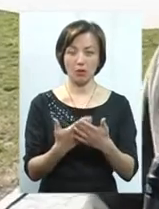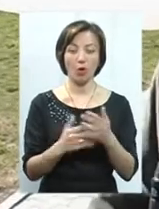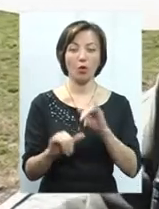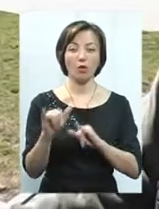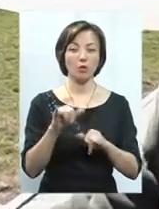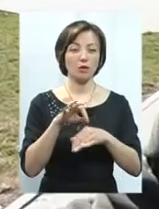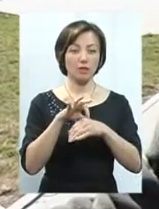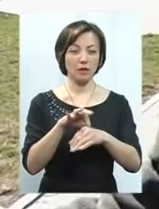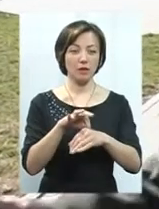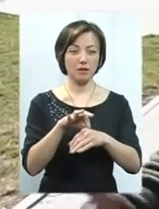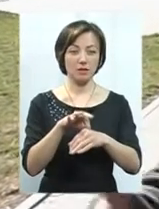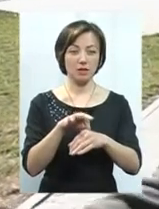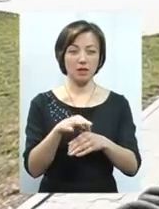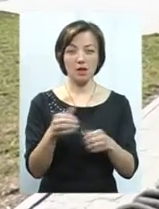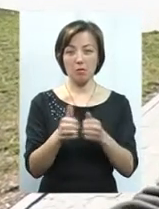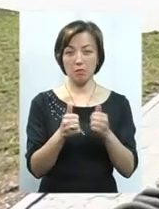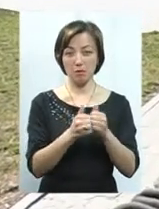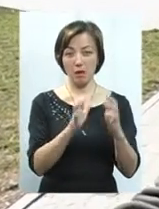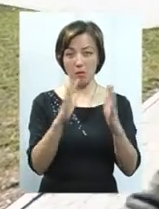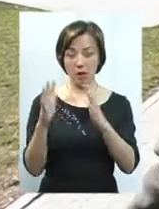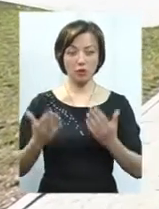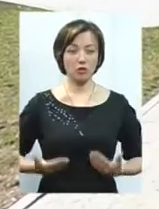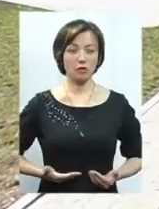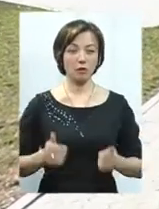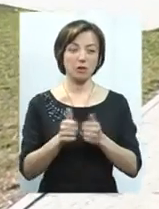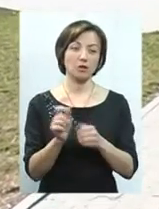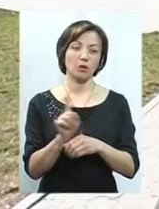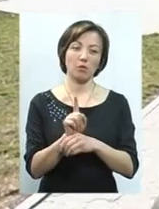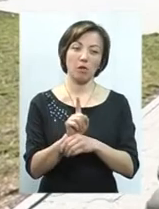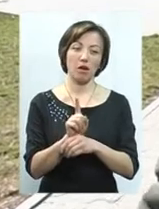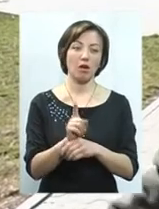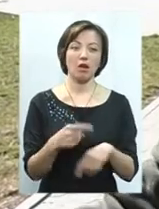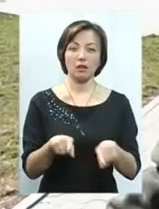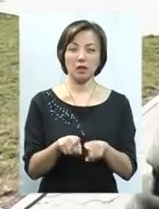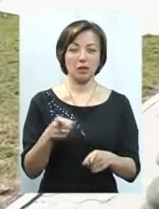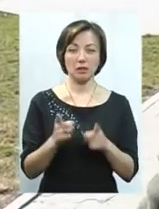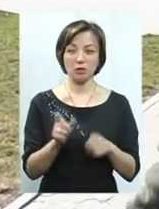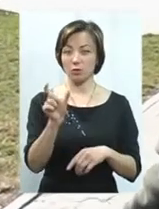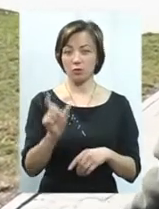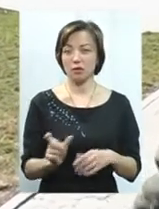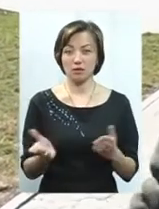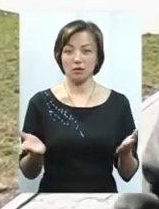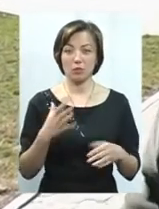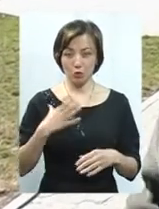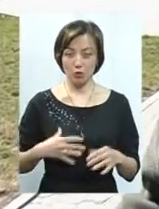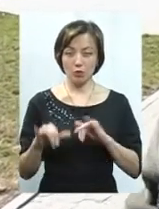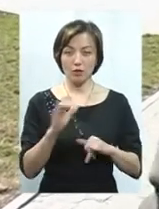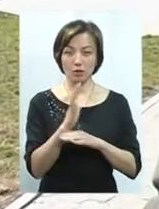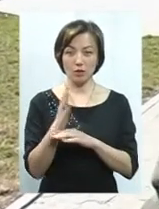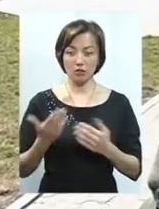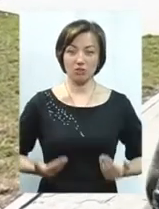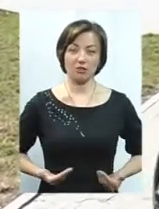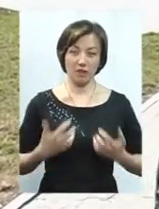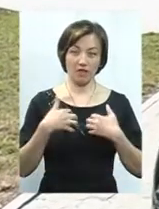куди поведе? Якщо біля парка живе близько, нормально. А так от дійсно та людина, вона, ну, вона ж мусить десь, от жива